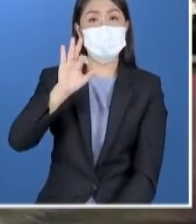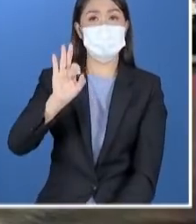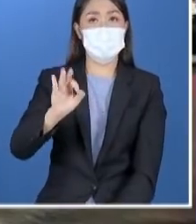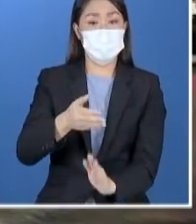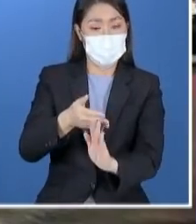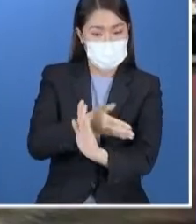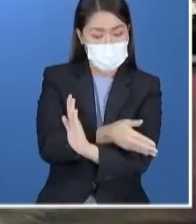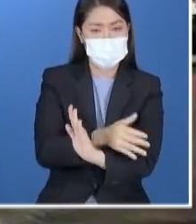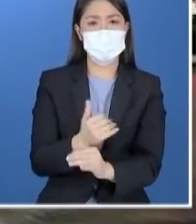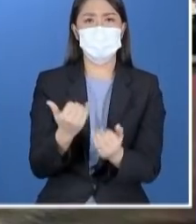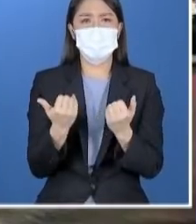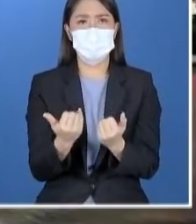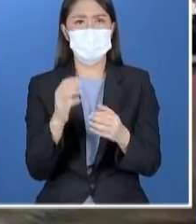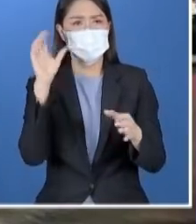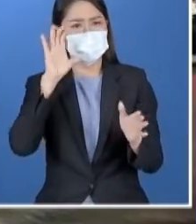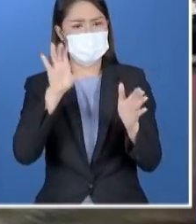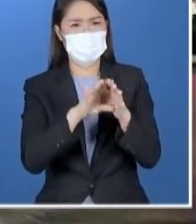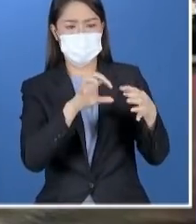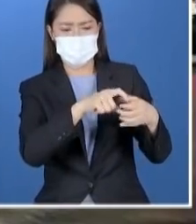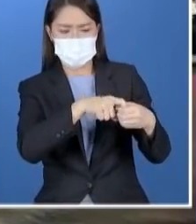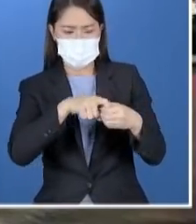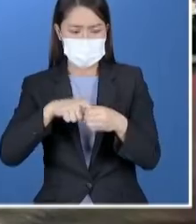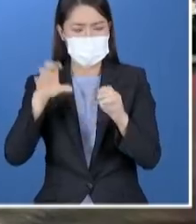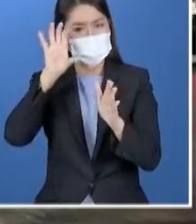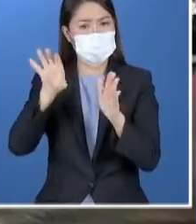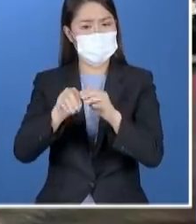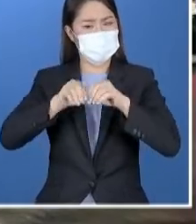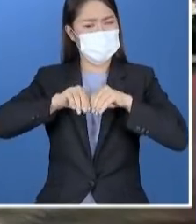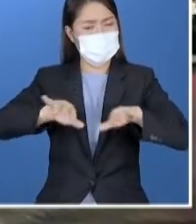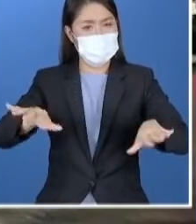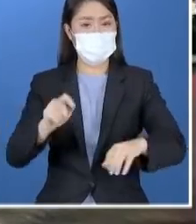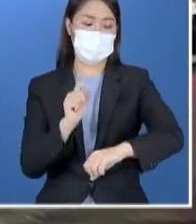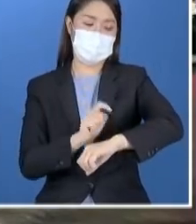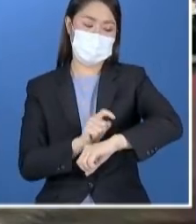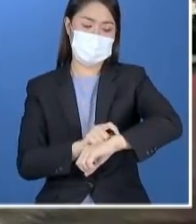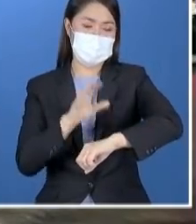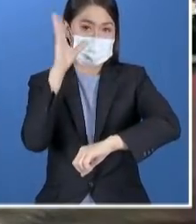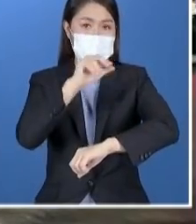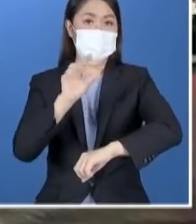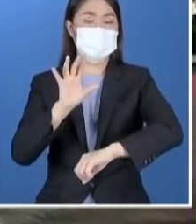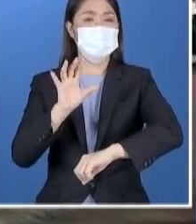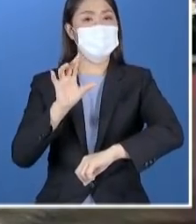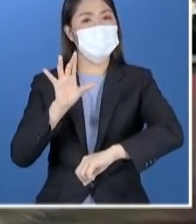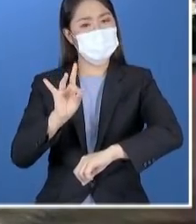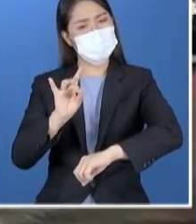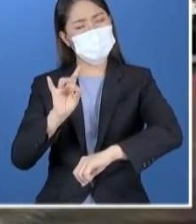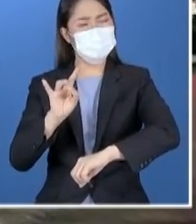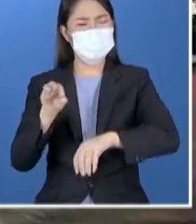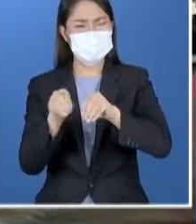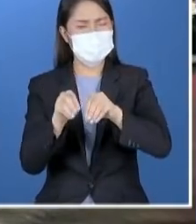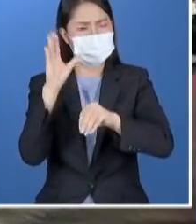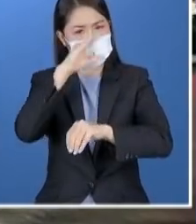ปิดนักสืบโซเชียลแชร์ภาพนี้ออกมาคุณผู้ชมฮะบอกว่าตอนช่วงประมาณ 2:30 น.เกือบ